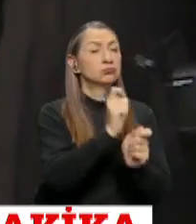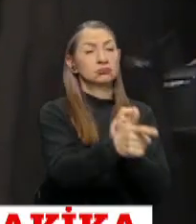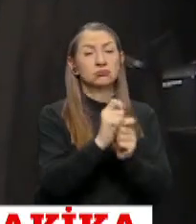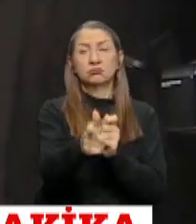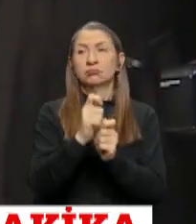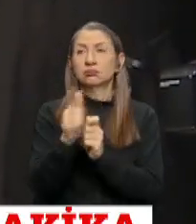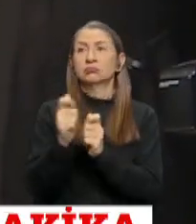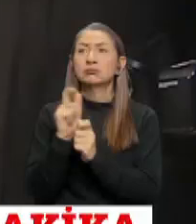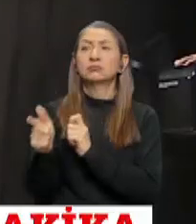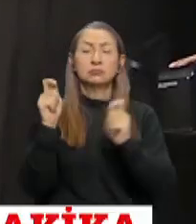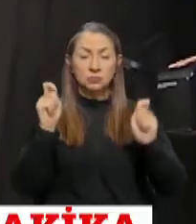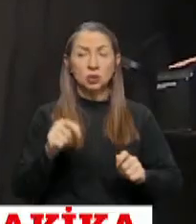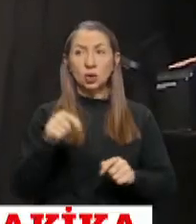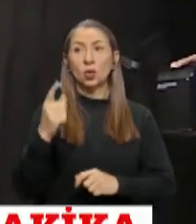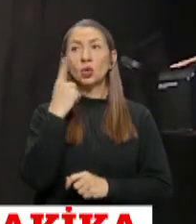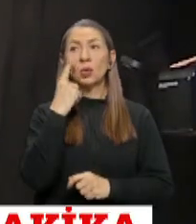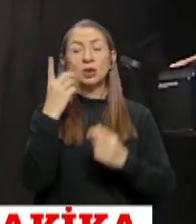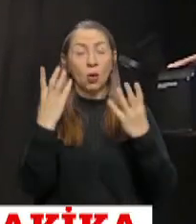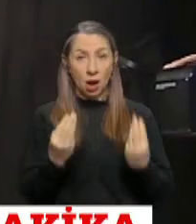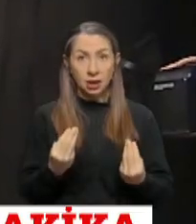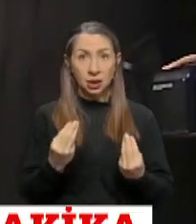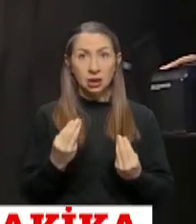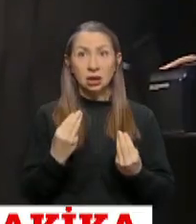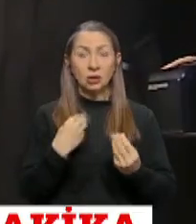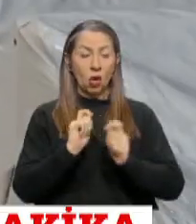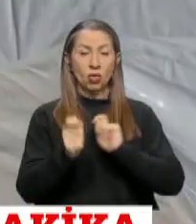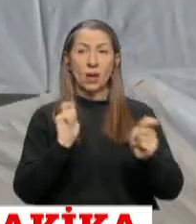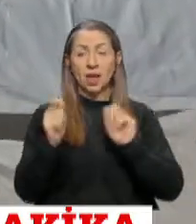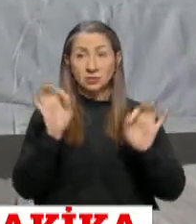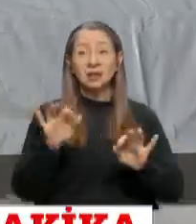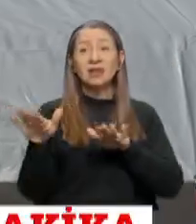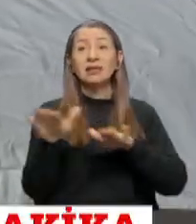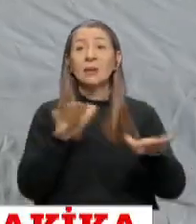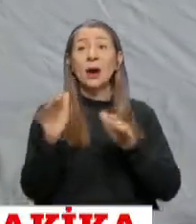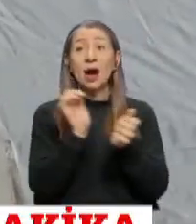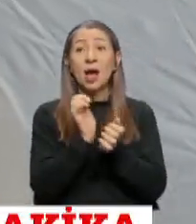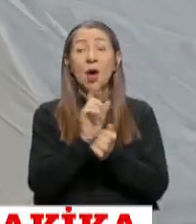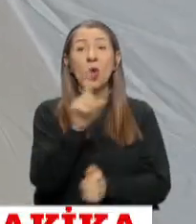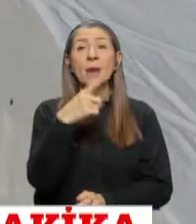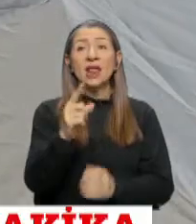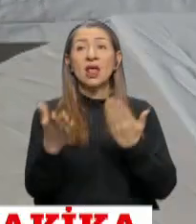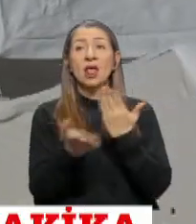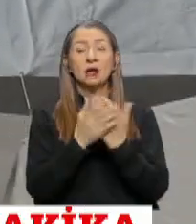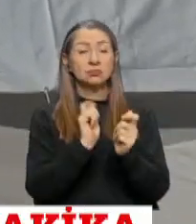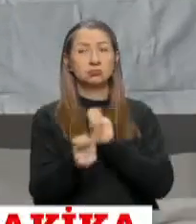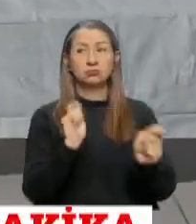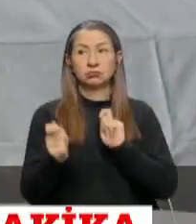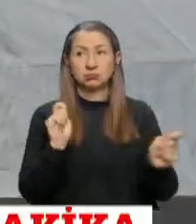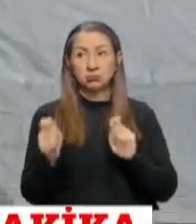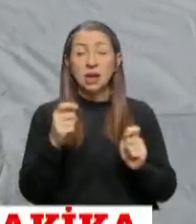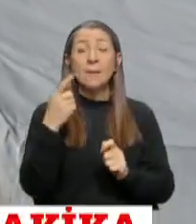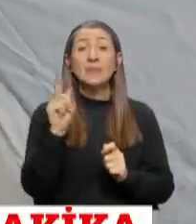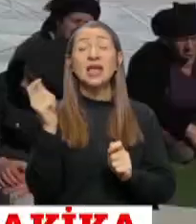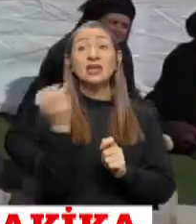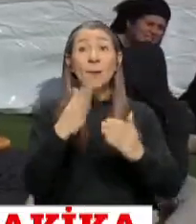bizler şu anda hükümet olarak ulaştıracağız. Depremzede ailelere 10'ar bin lira yardımda bulunulacak.